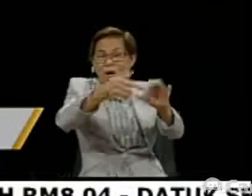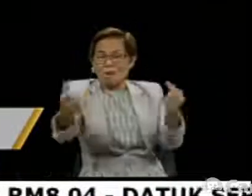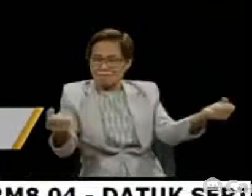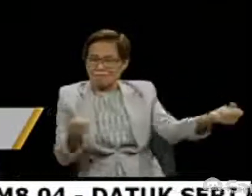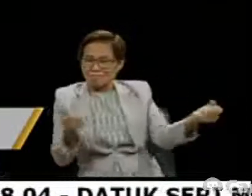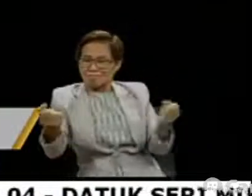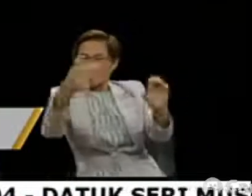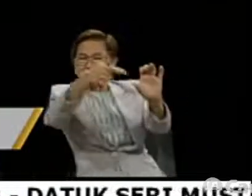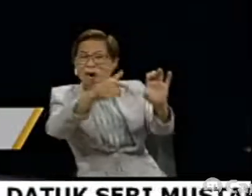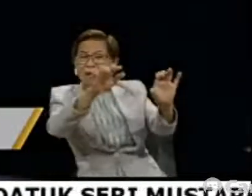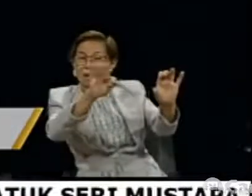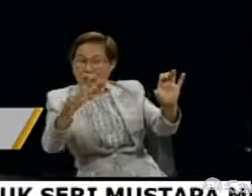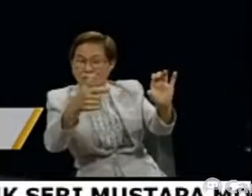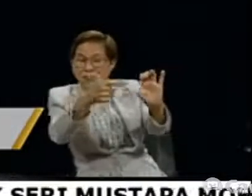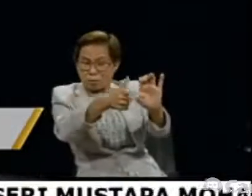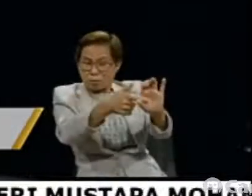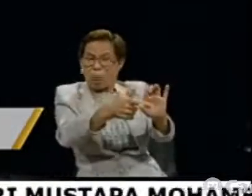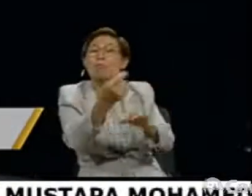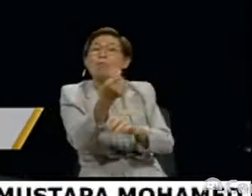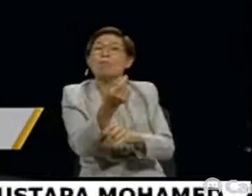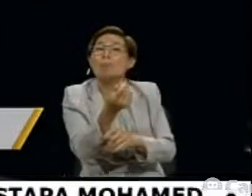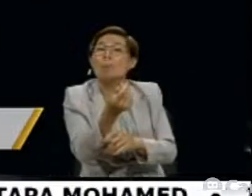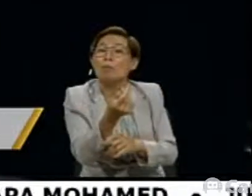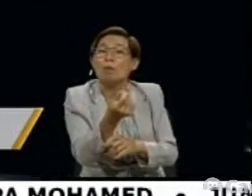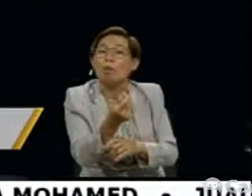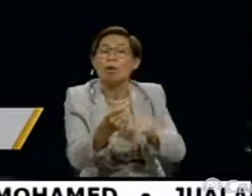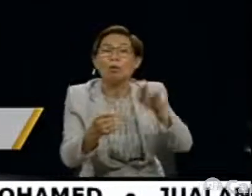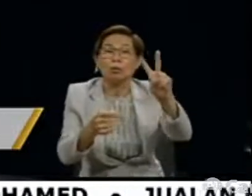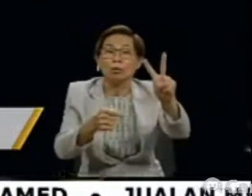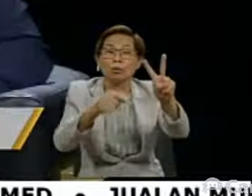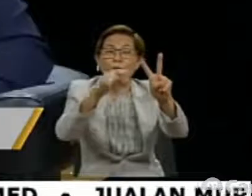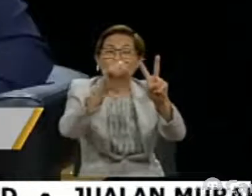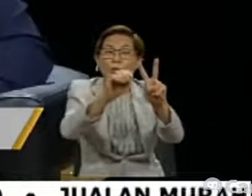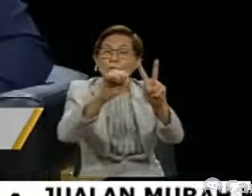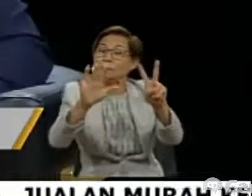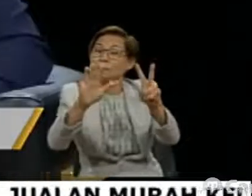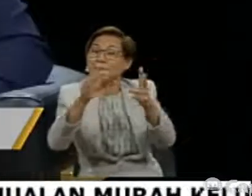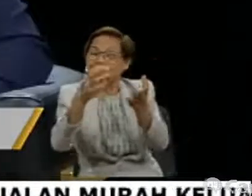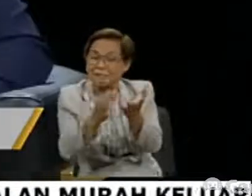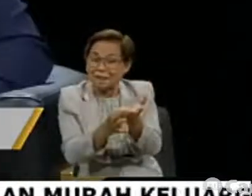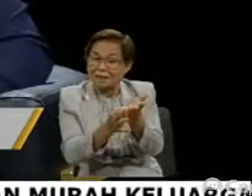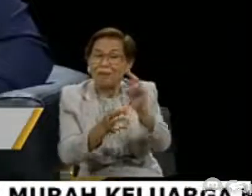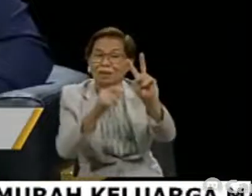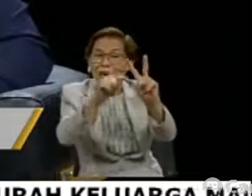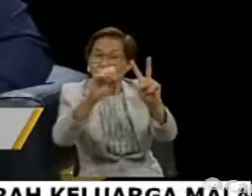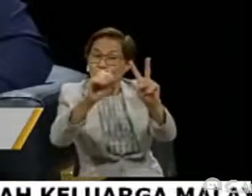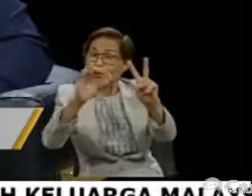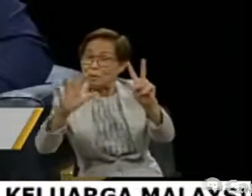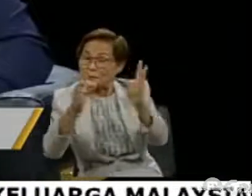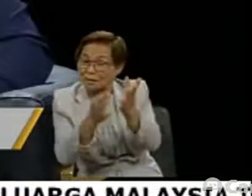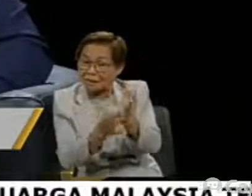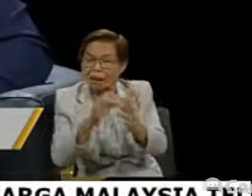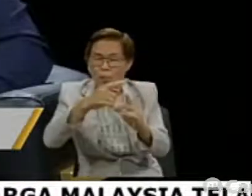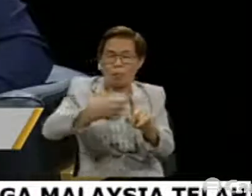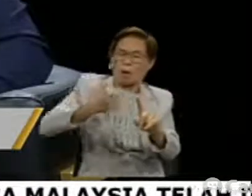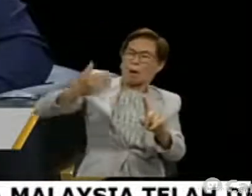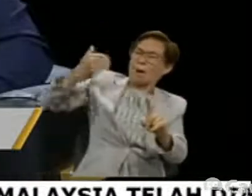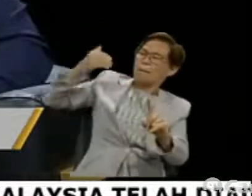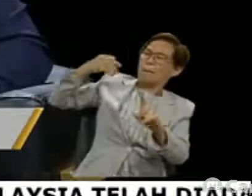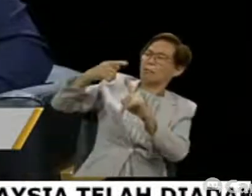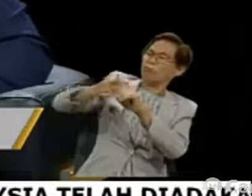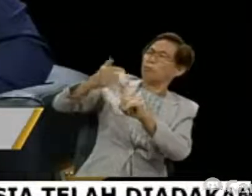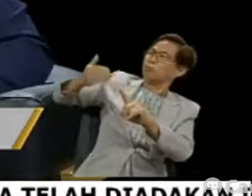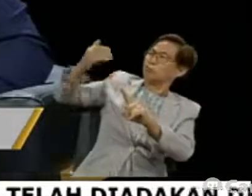Regita nih FKM harganya masih 2006 jadi mesinnya saham dan melepas kebab